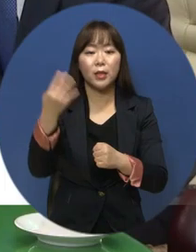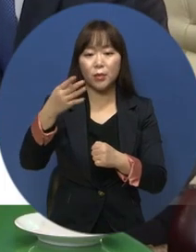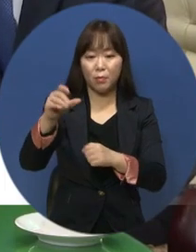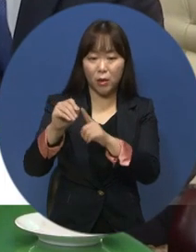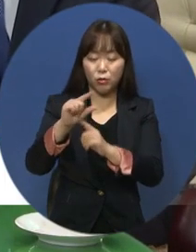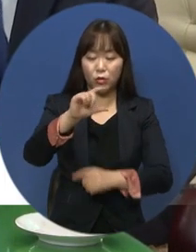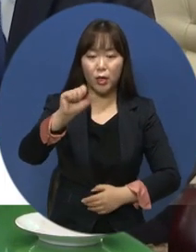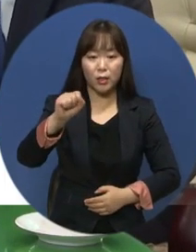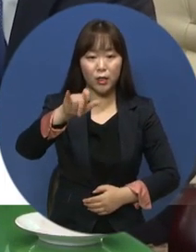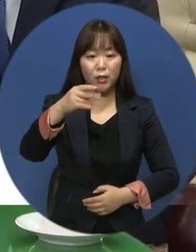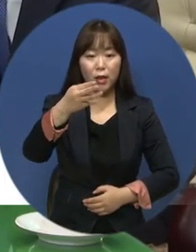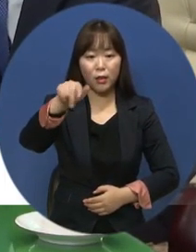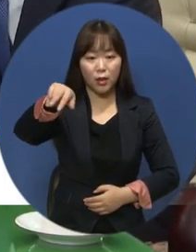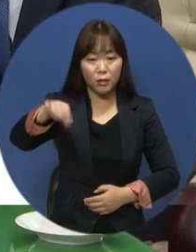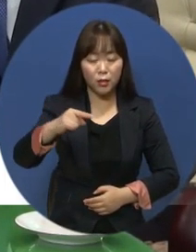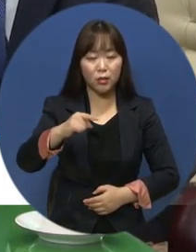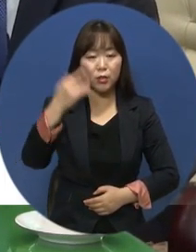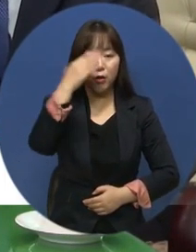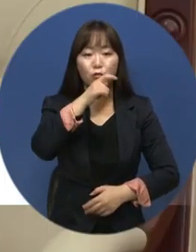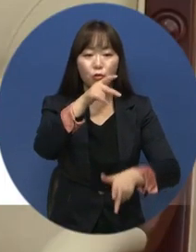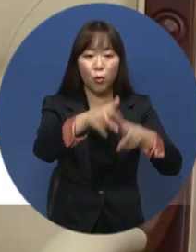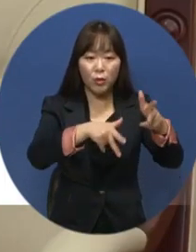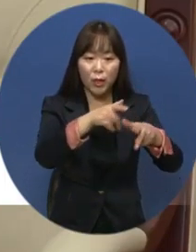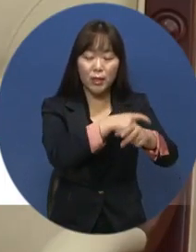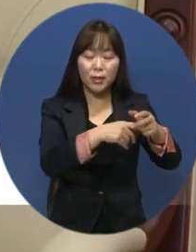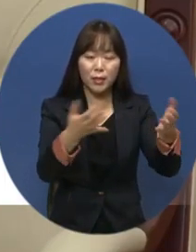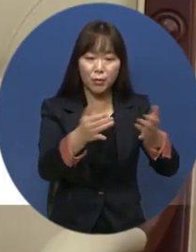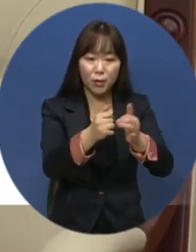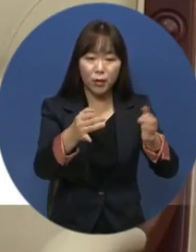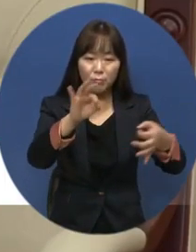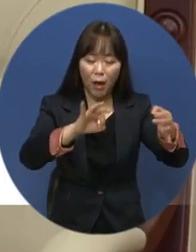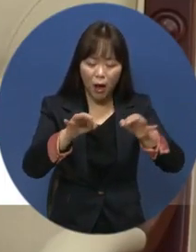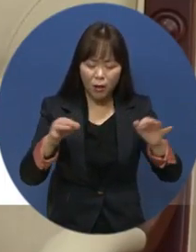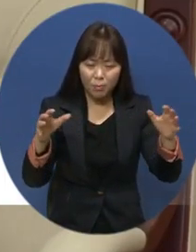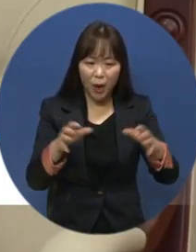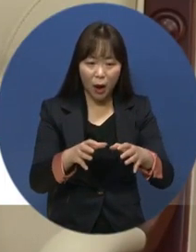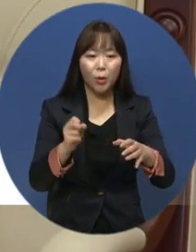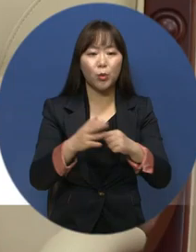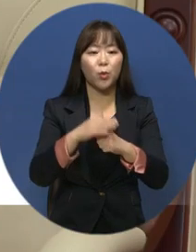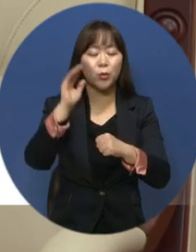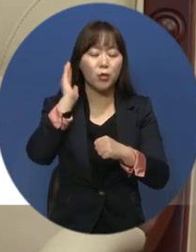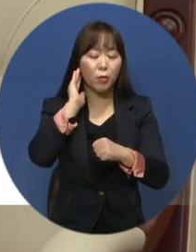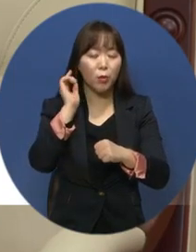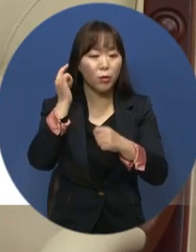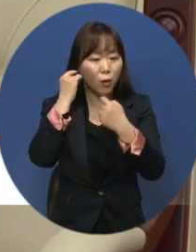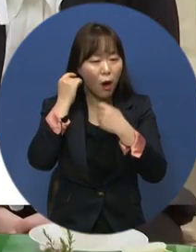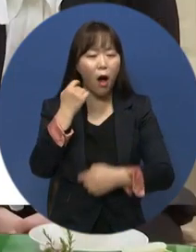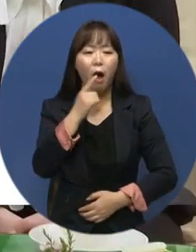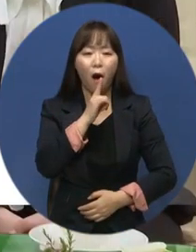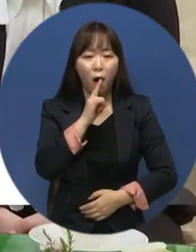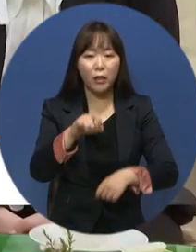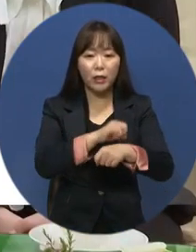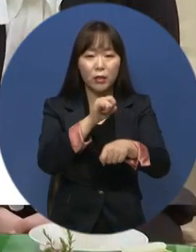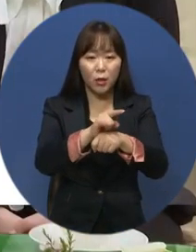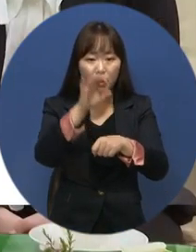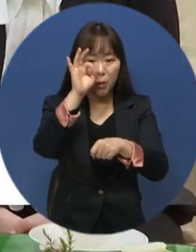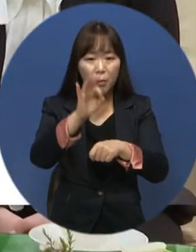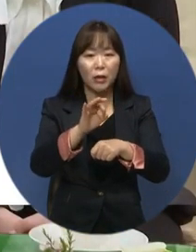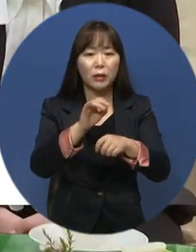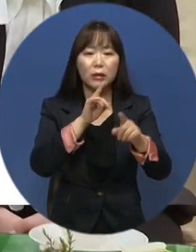원은 GS칼텍스 여수 공장 임직원들이 십시일반 모금했으며 청각 언어장애 특성상 의사소통이